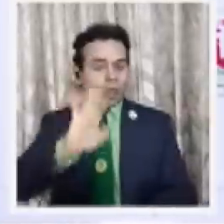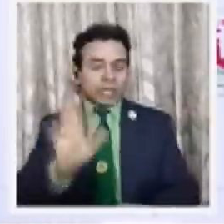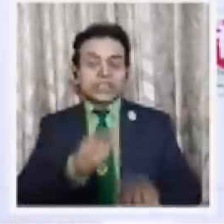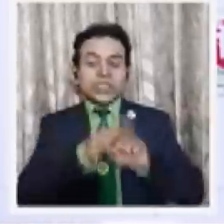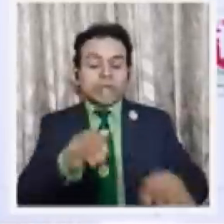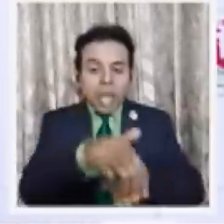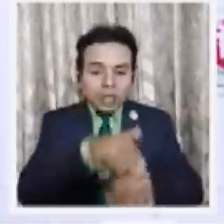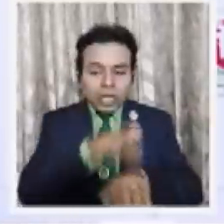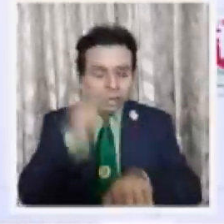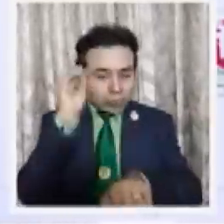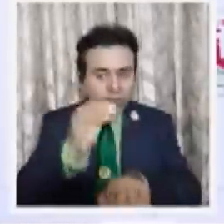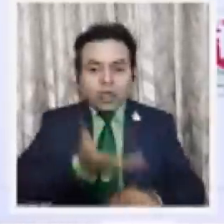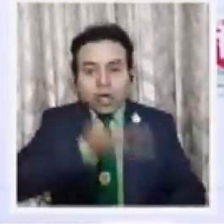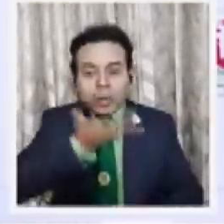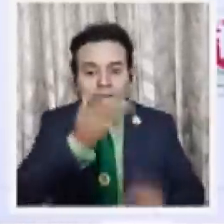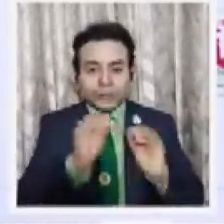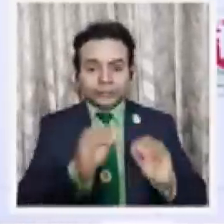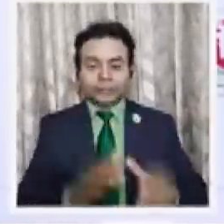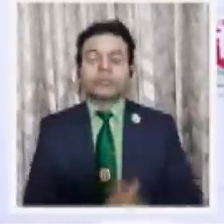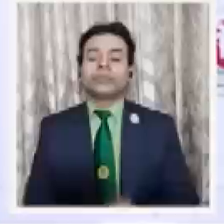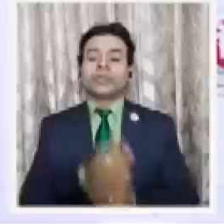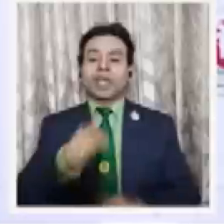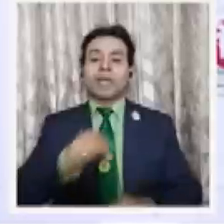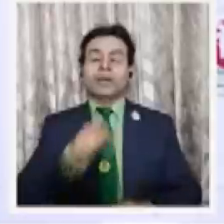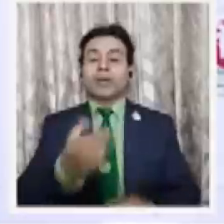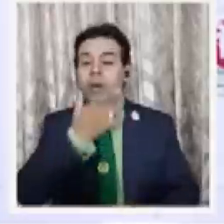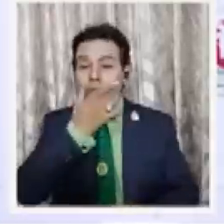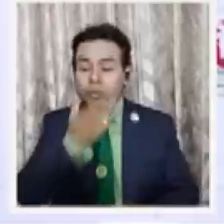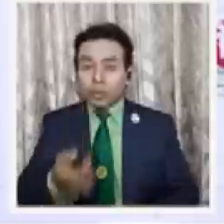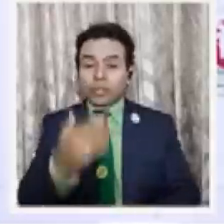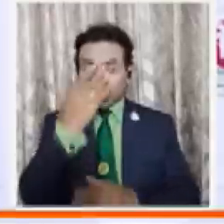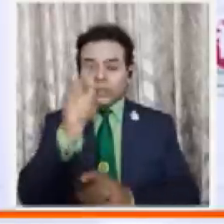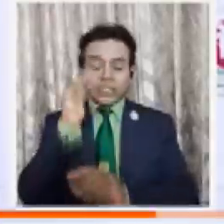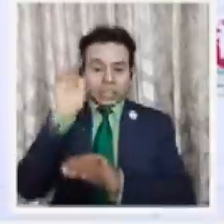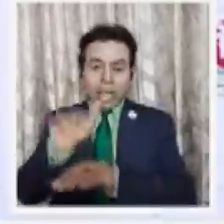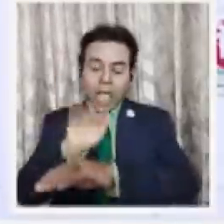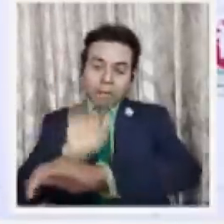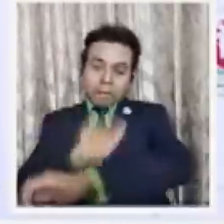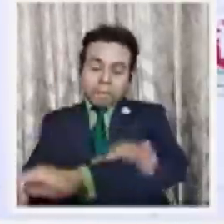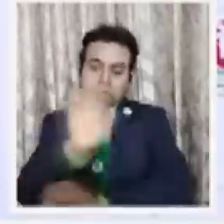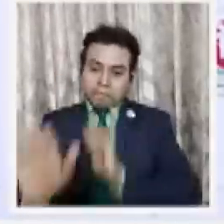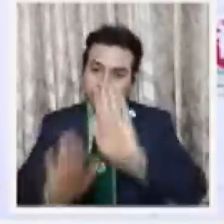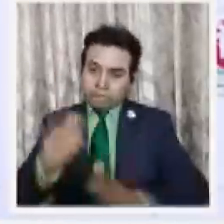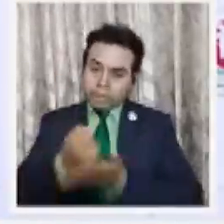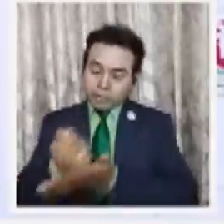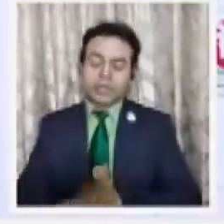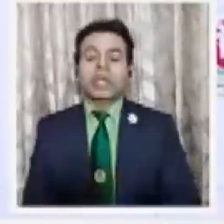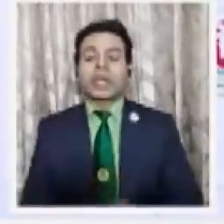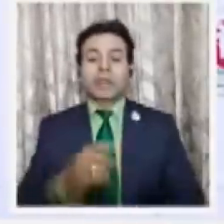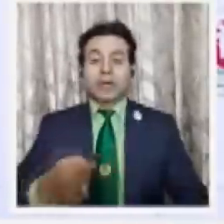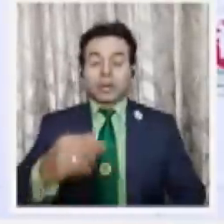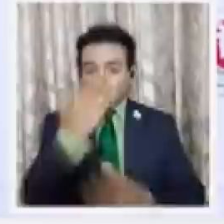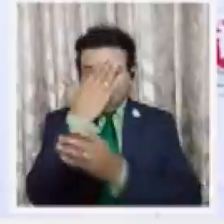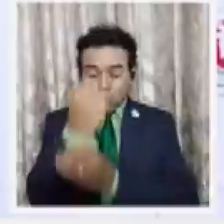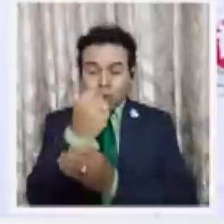উৎসাহিত করবেন, বিশেষ করে শিশুদের এই বিষয়ে চর্চা এবং অভ্যাস করে তুলতে হবে। রোগ প্রতিরোধের জন্য